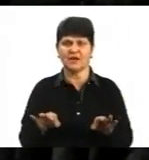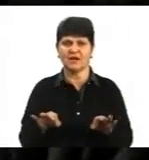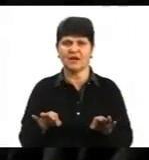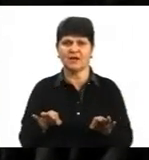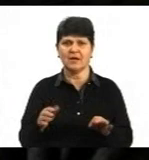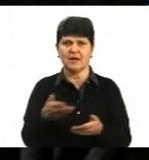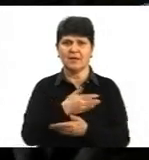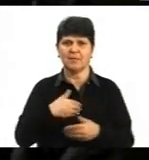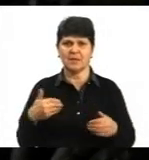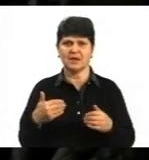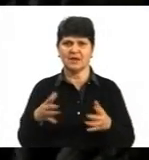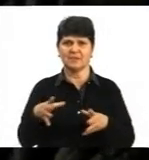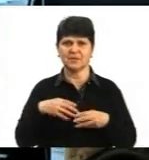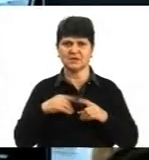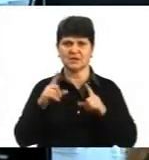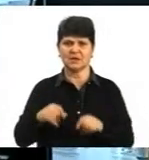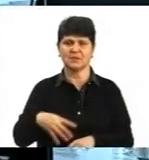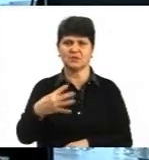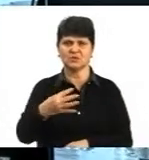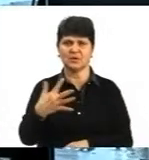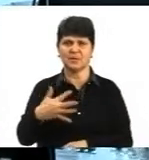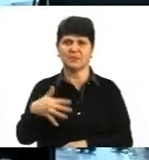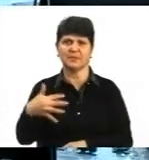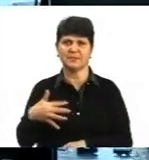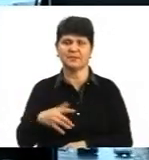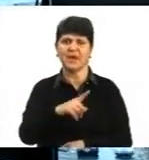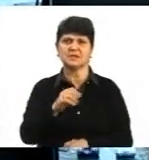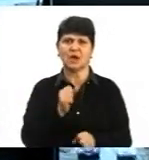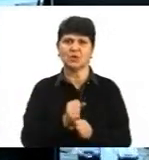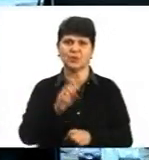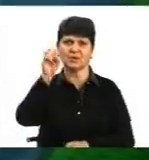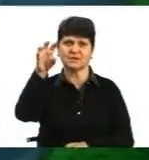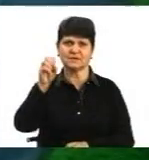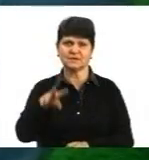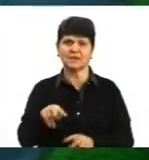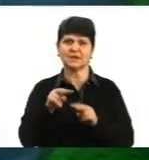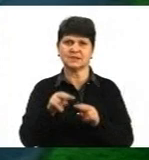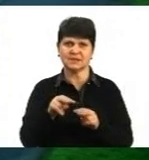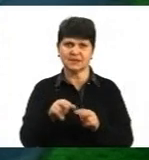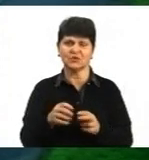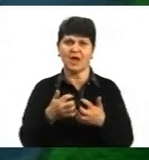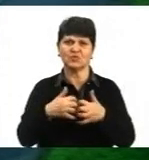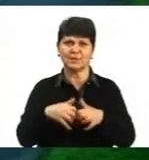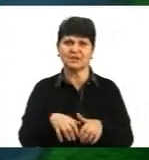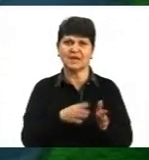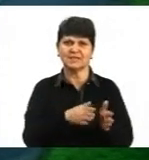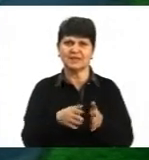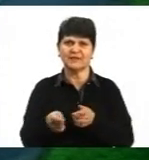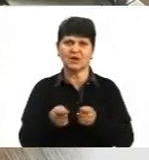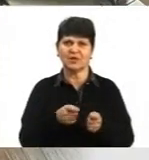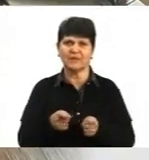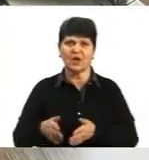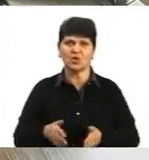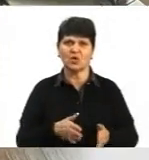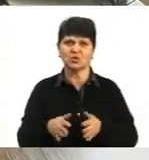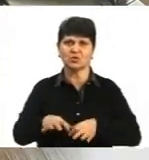вами їдемо 45-50. За роботою світлофорів стежать з диспетчерської зали автоматизованої системи керування дорожнім рухом.